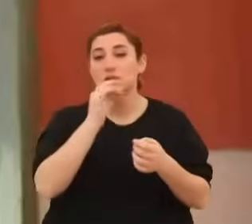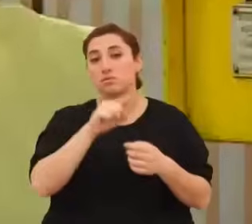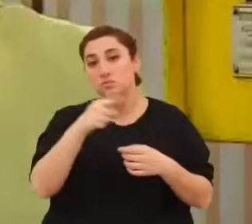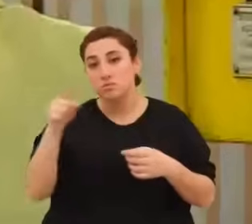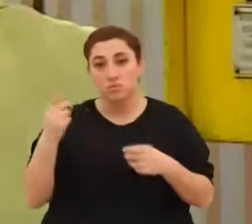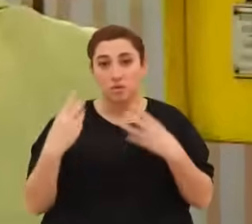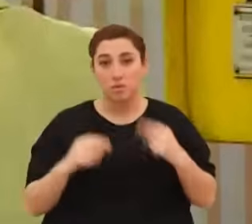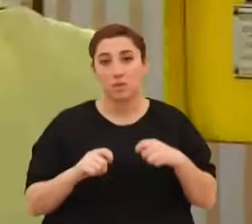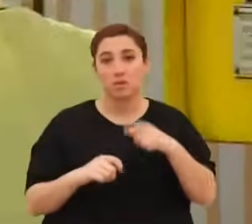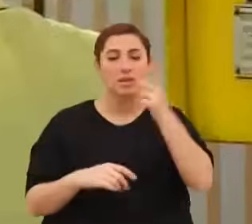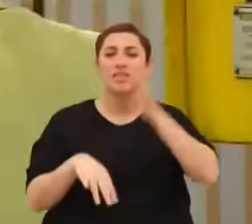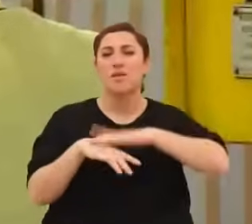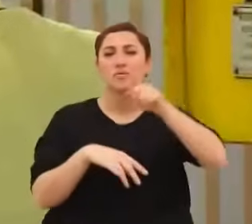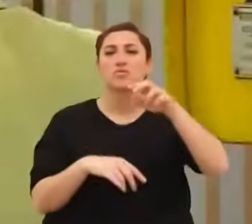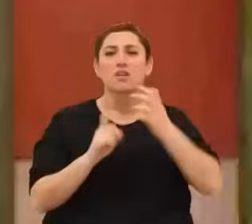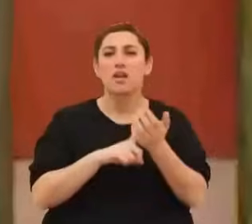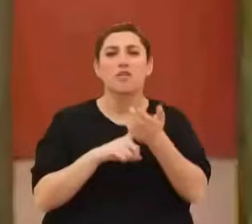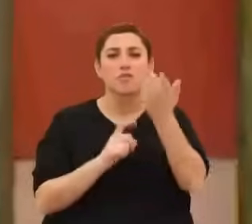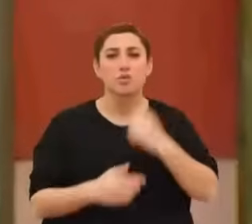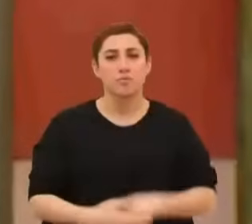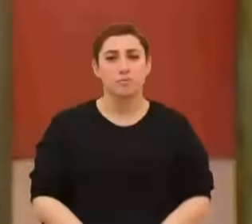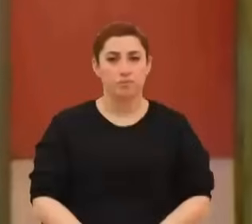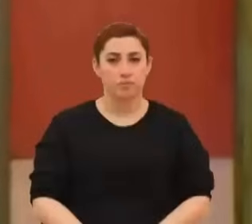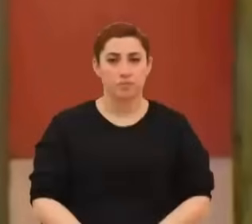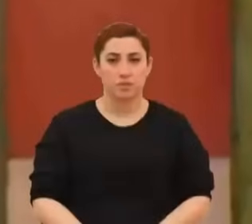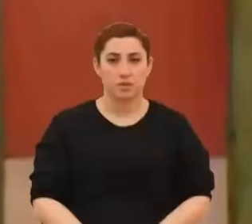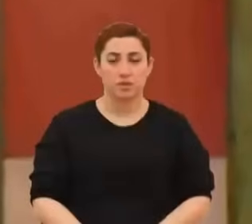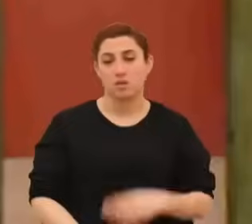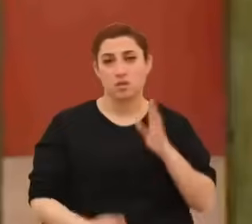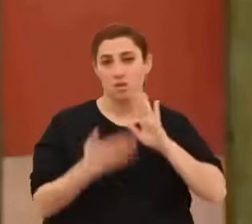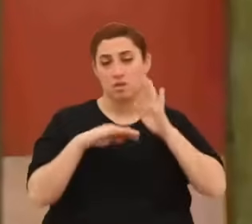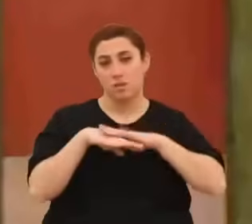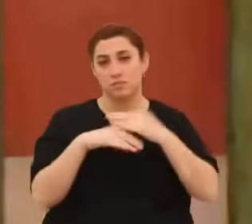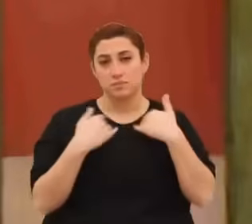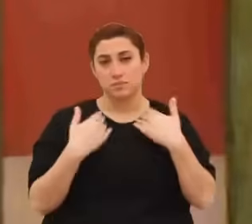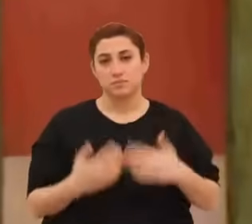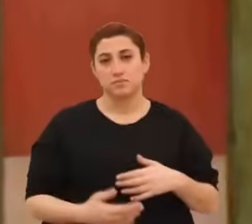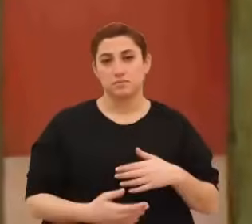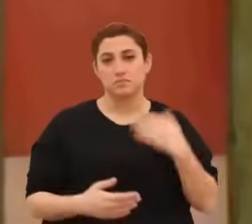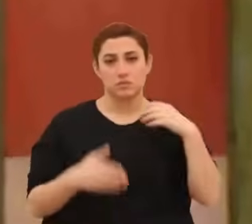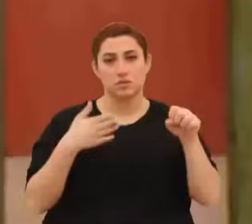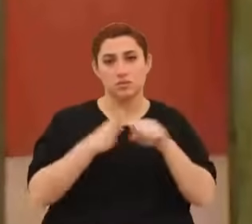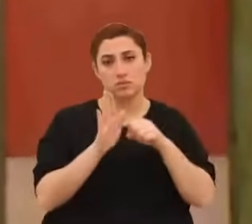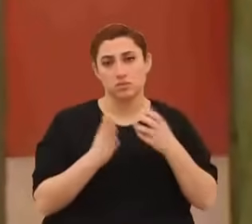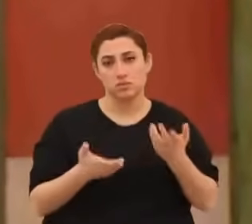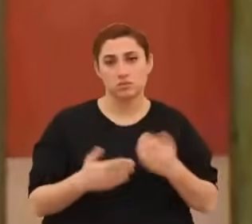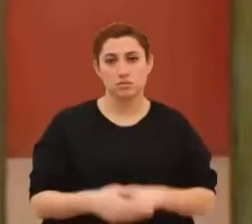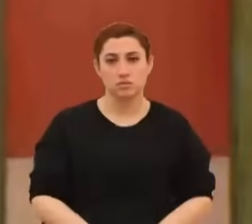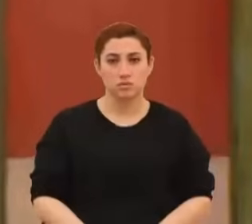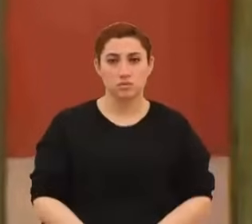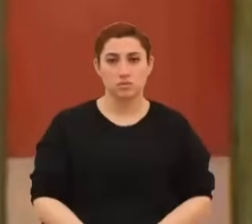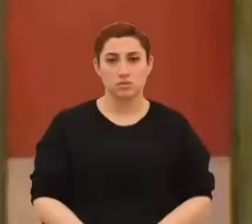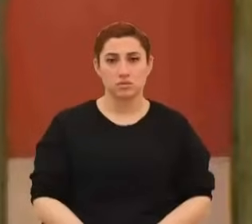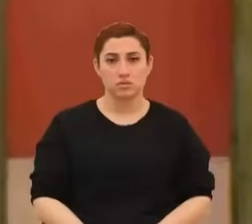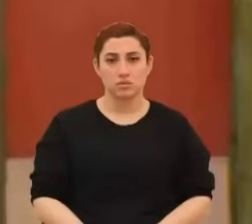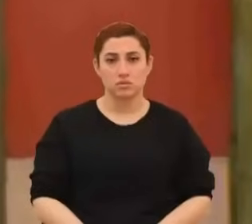benzer. Sen ne yapacaksın bu tavuk? Ne yapacağım? Hı. Keseceğim. İlk önce. Ama